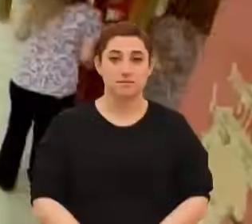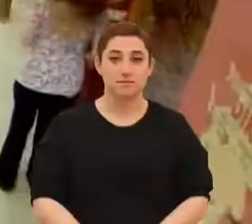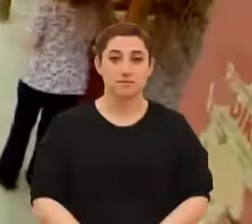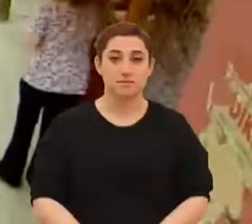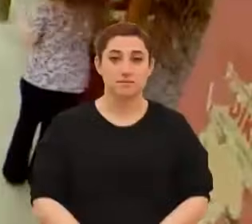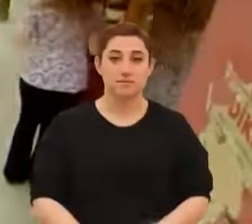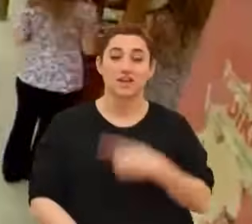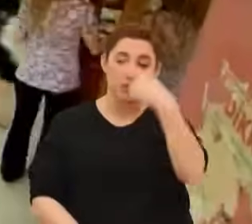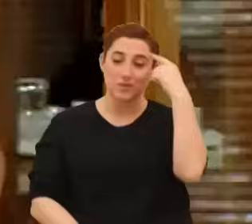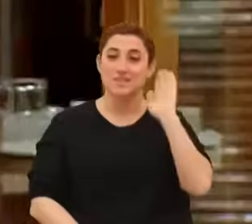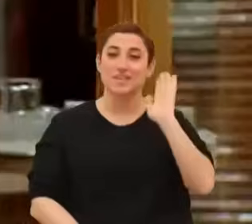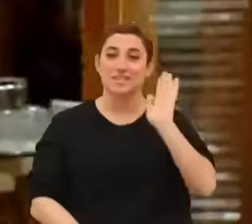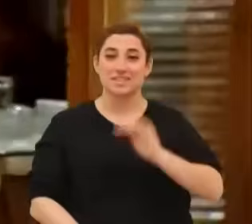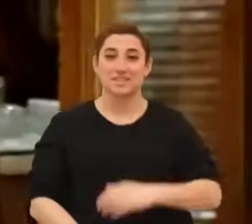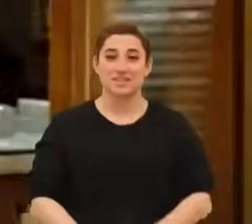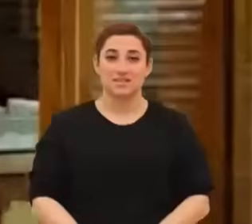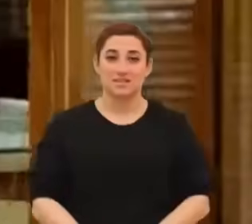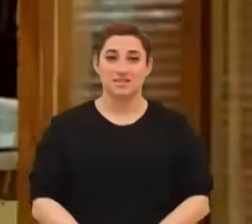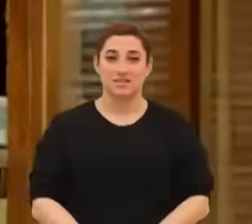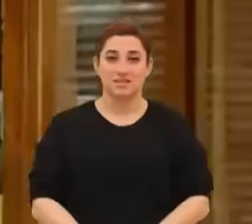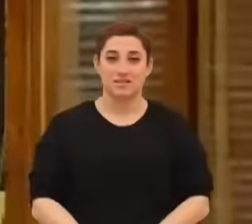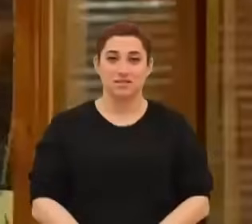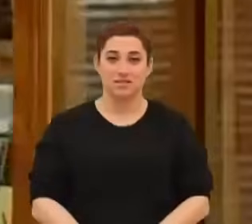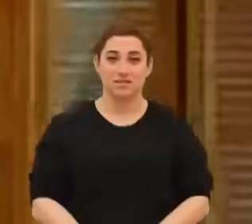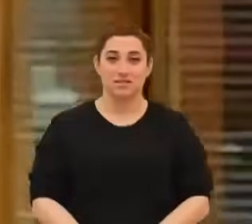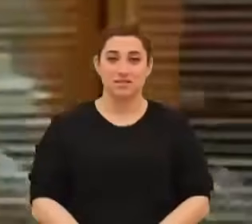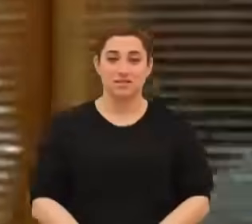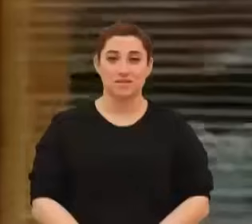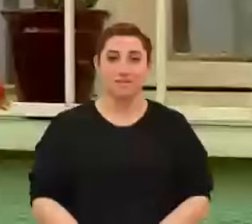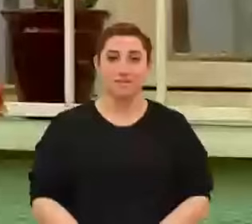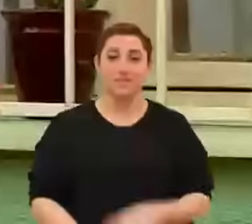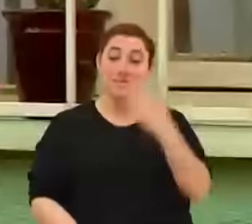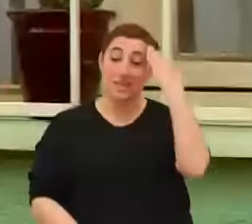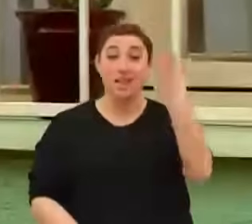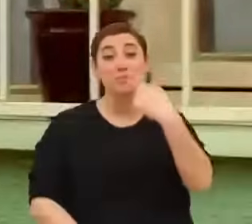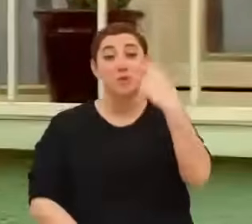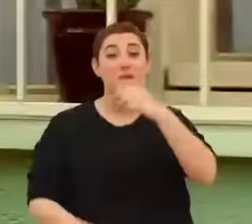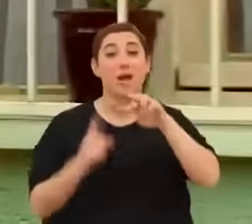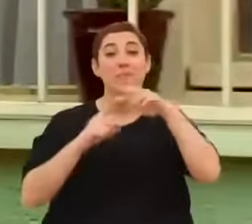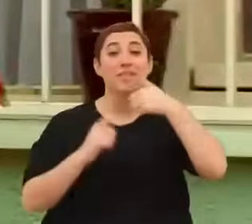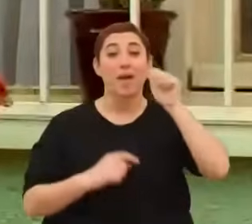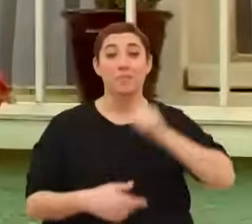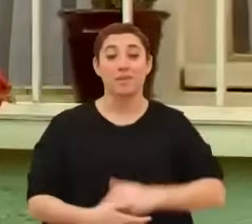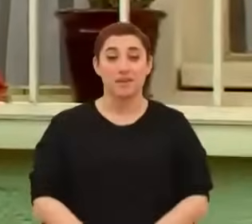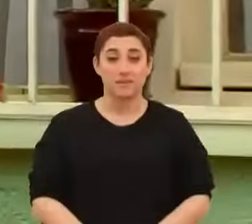kadar şanslısınız. Gülden girince kapı Nazlı'nın suratına geri geldi. Selam söyleyin benden Ahmet abiye.